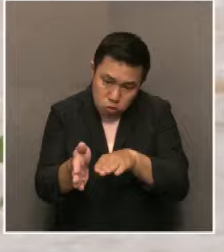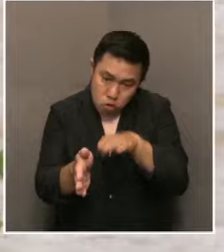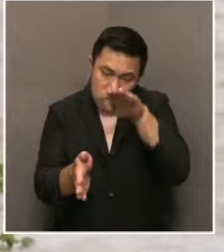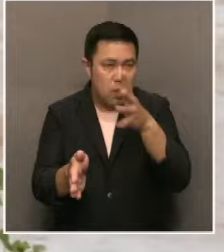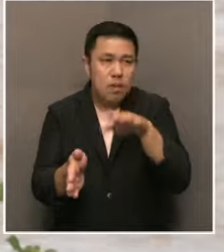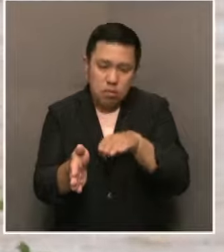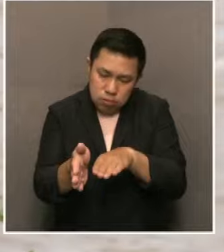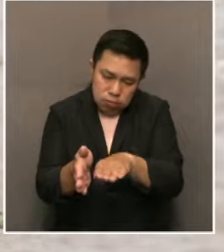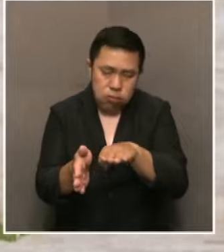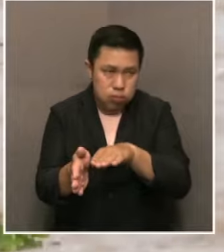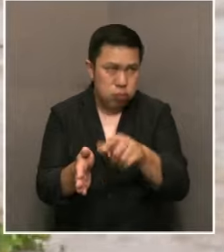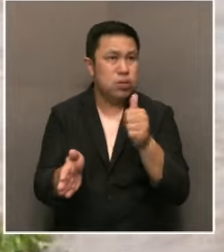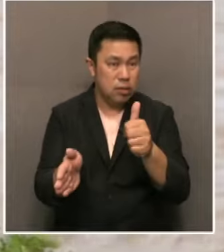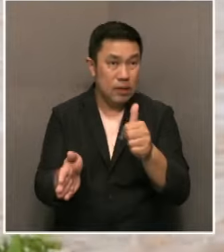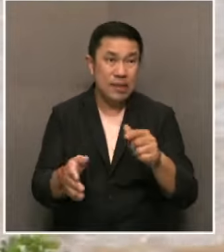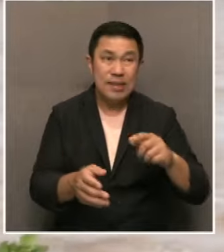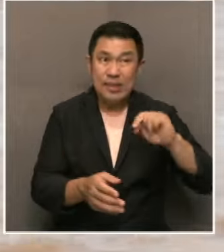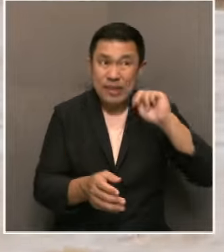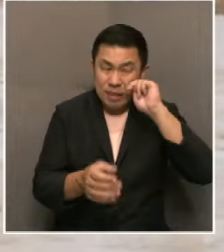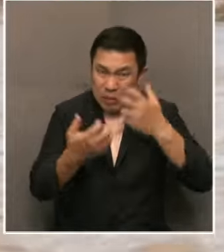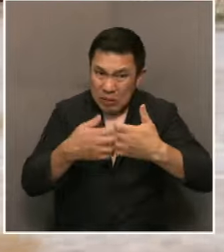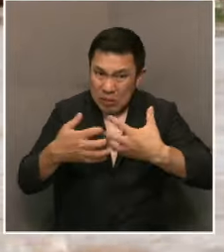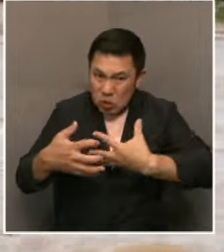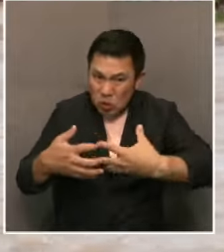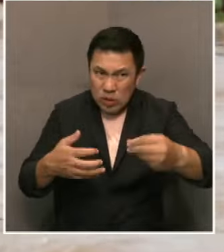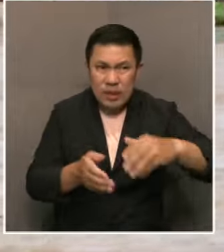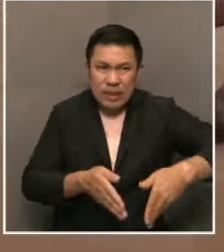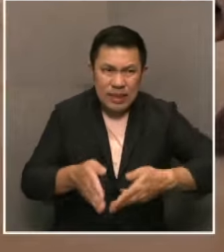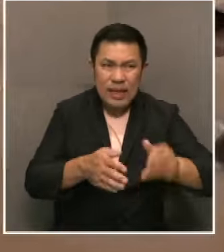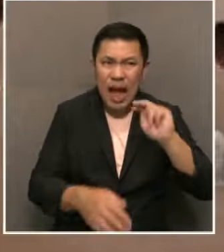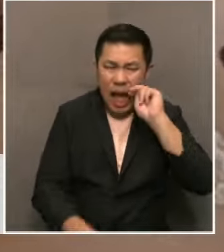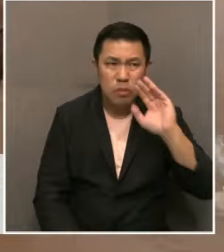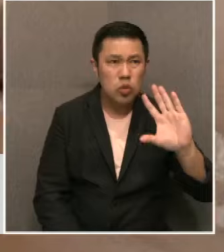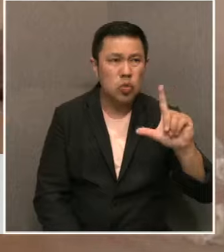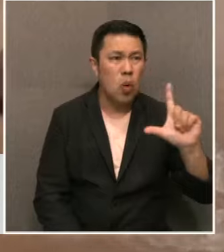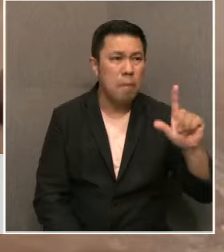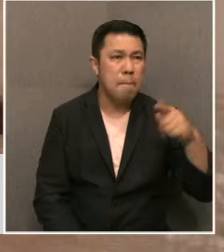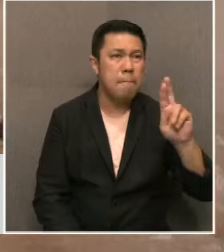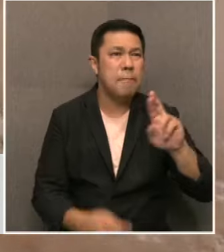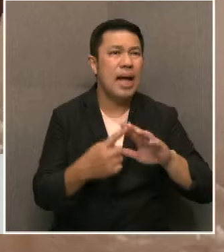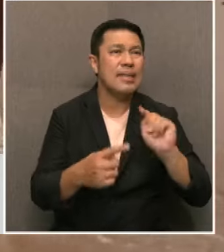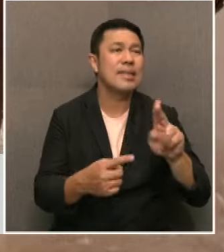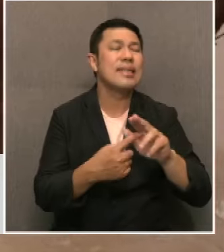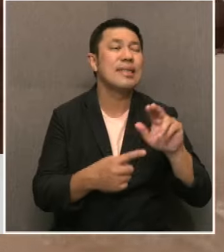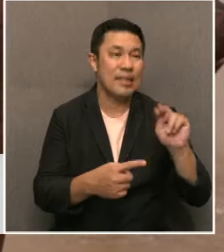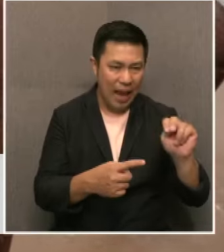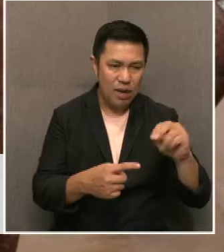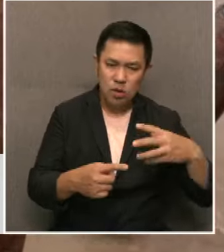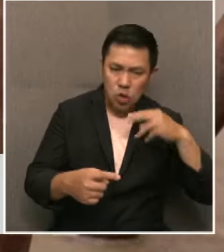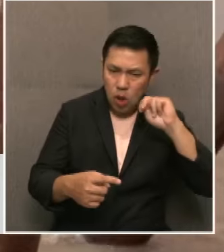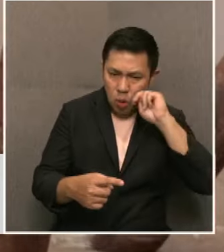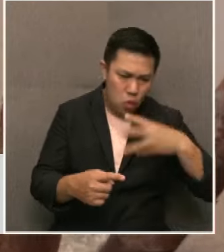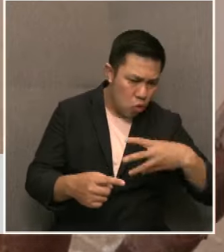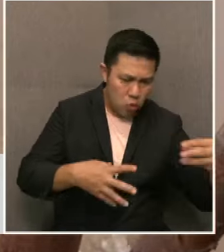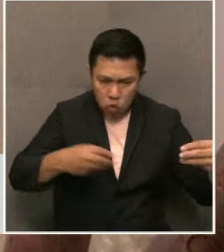ายน้ำท้ายเขื่อนเจ้าพระยาโดยจะมีการผันน้ำออกทางระบบชลประทานฝั่งตะวันออกและตะวันตกเต็มศักยภาพ